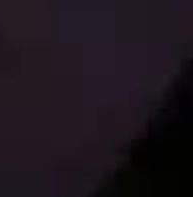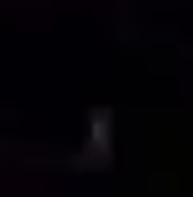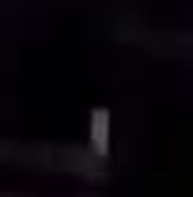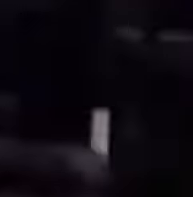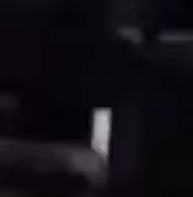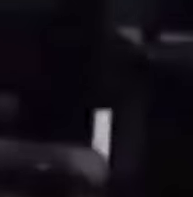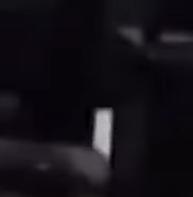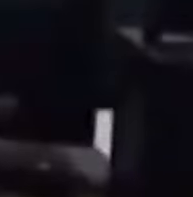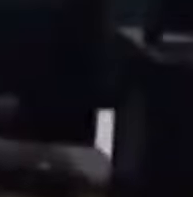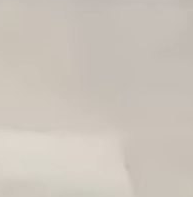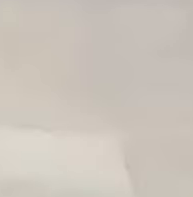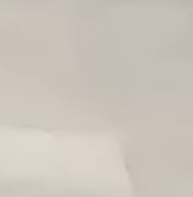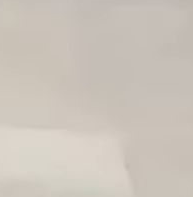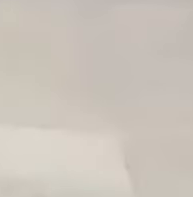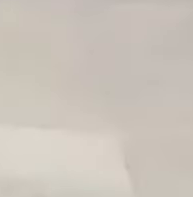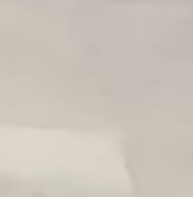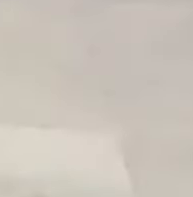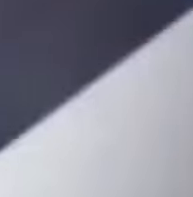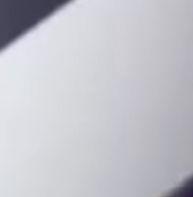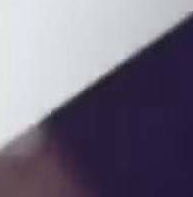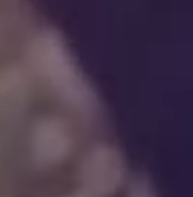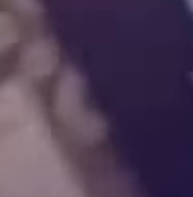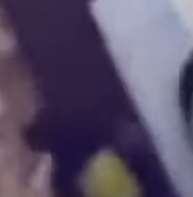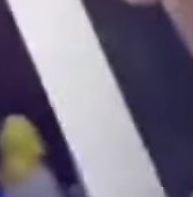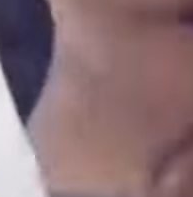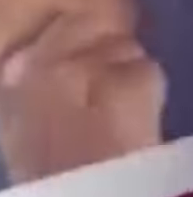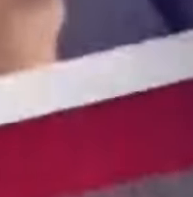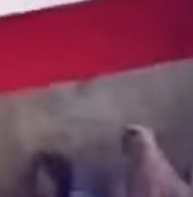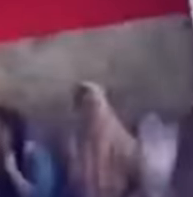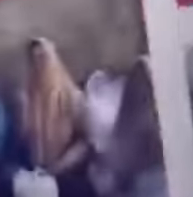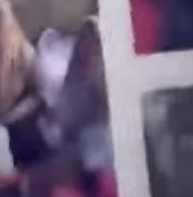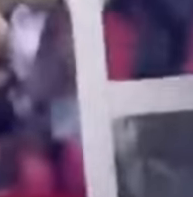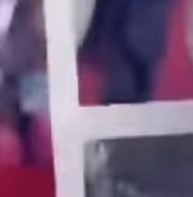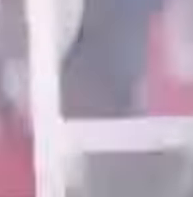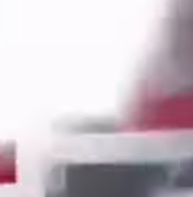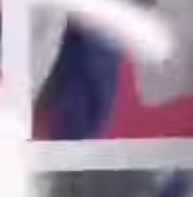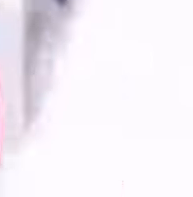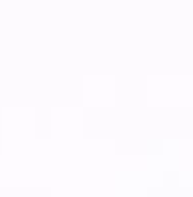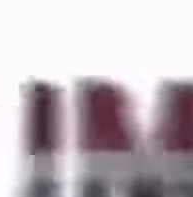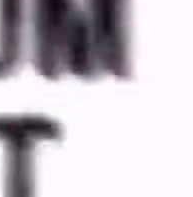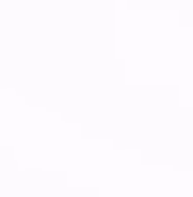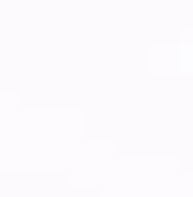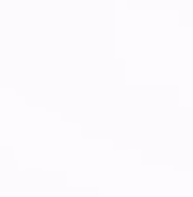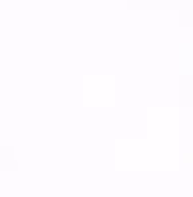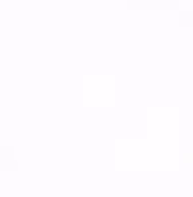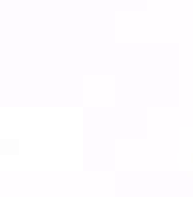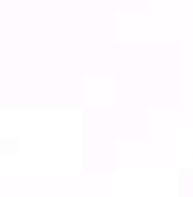lapisan. Saya akan mencoblos. Siap mencoblos. Kami akan